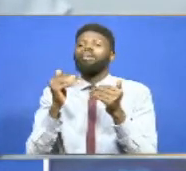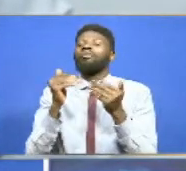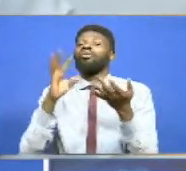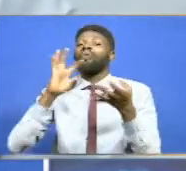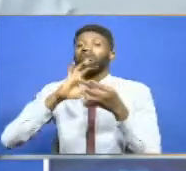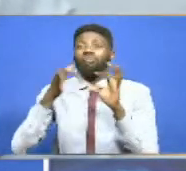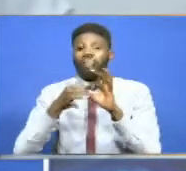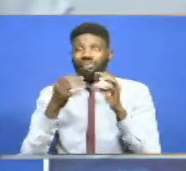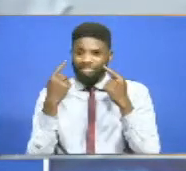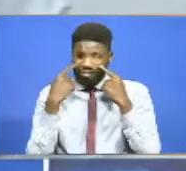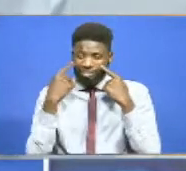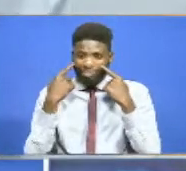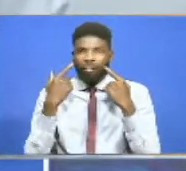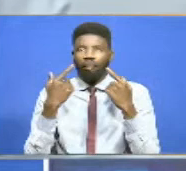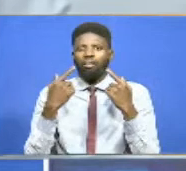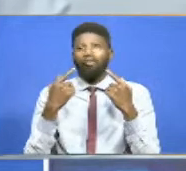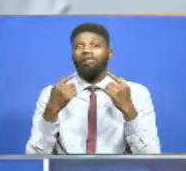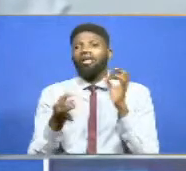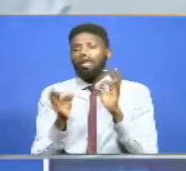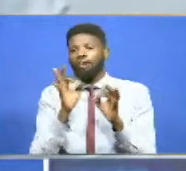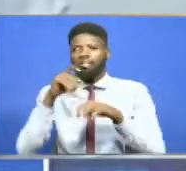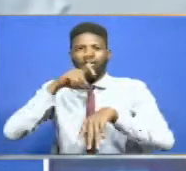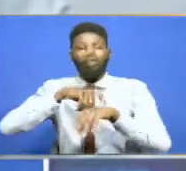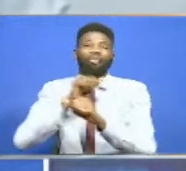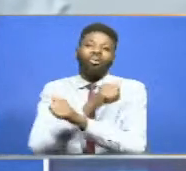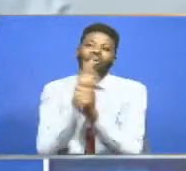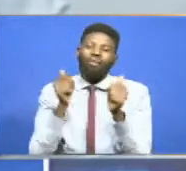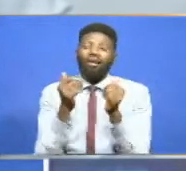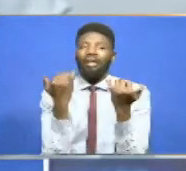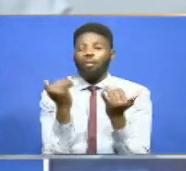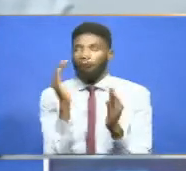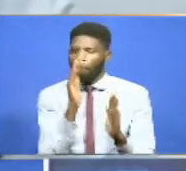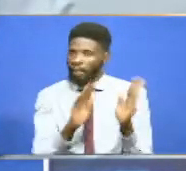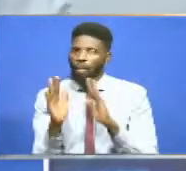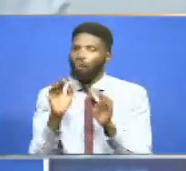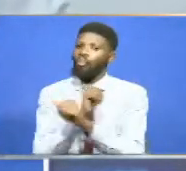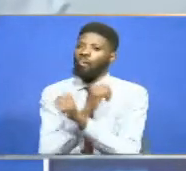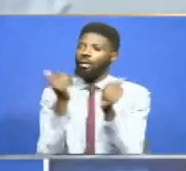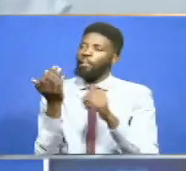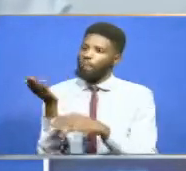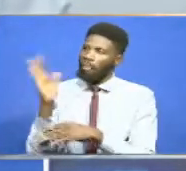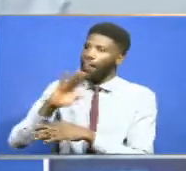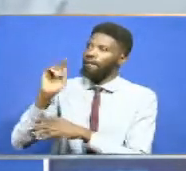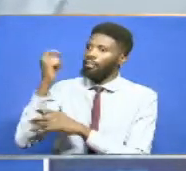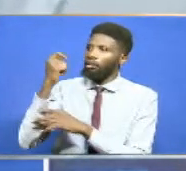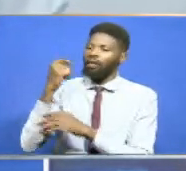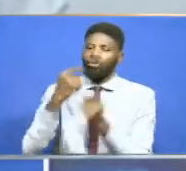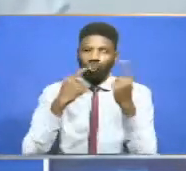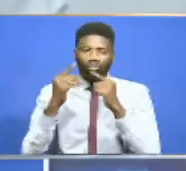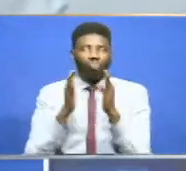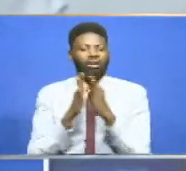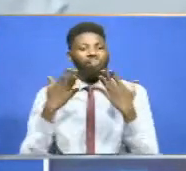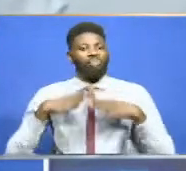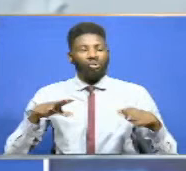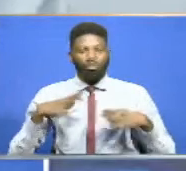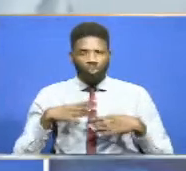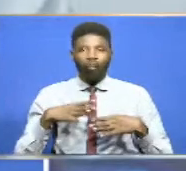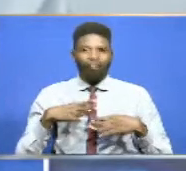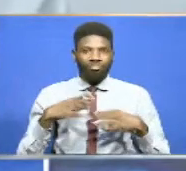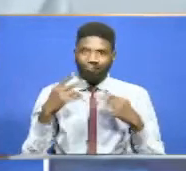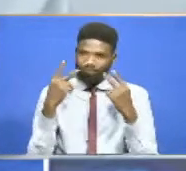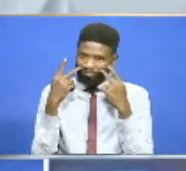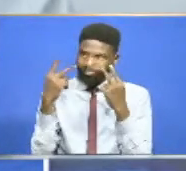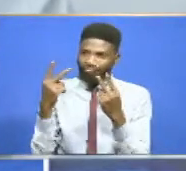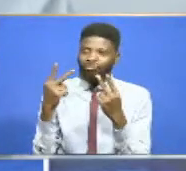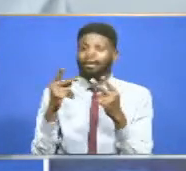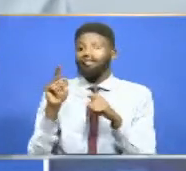Apple is that the plans are going on. I'm going back to Kenya, talk to the right people to see how my trainings will be, because I have a